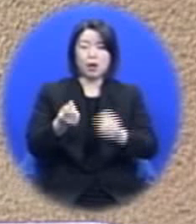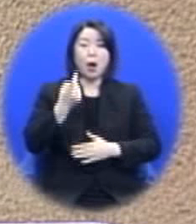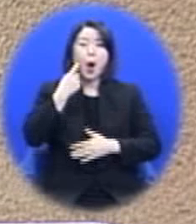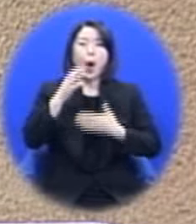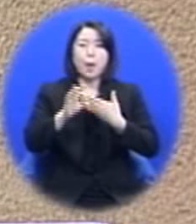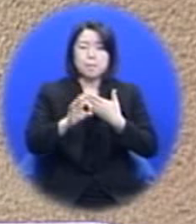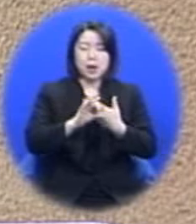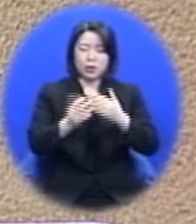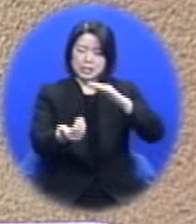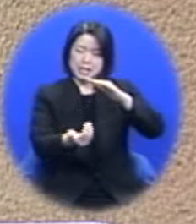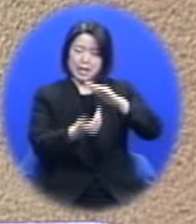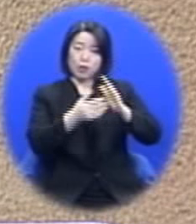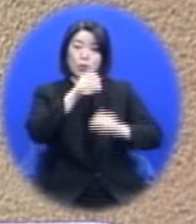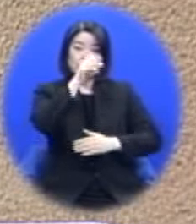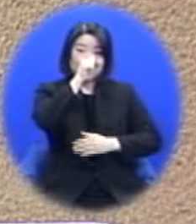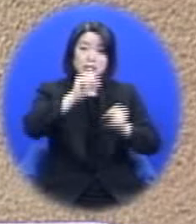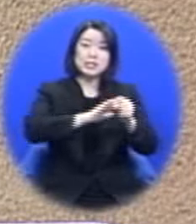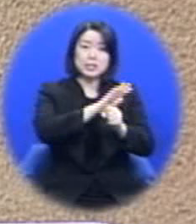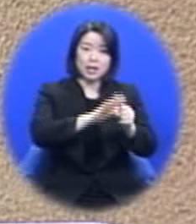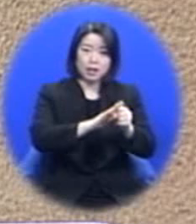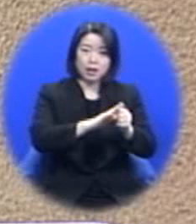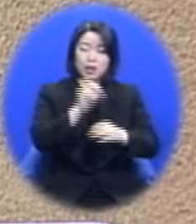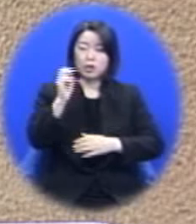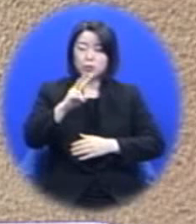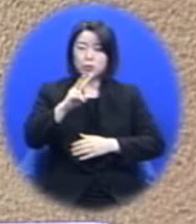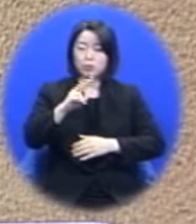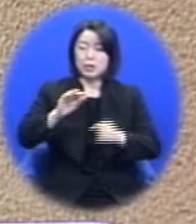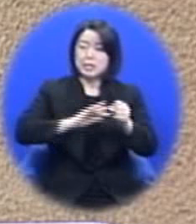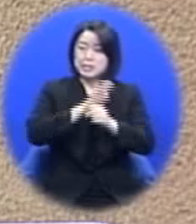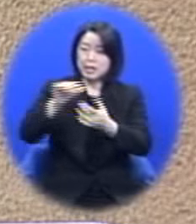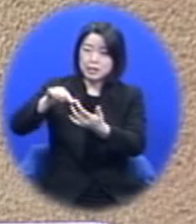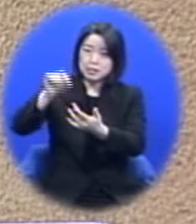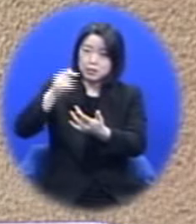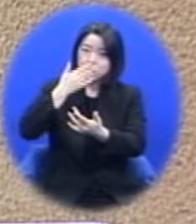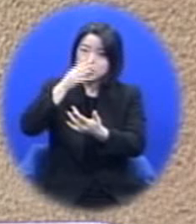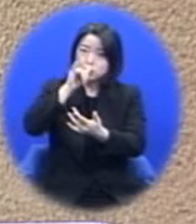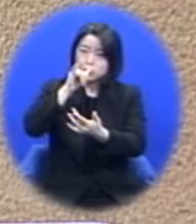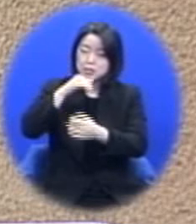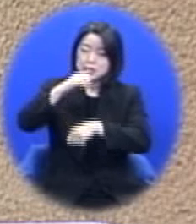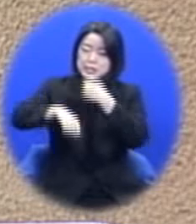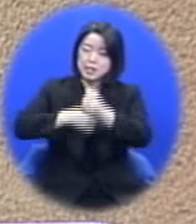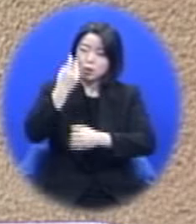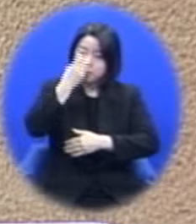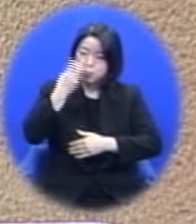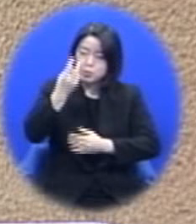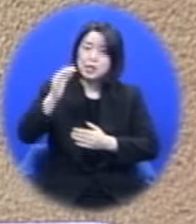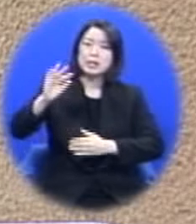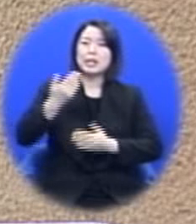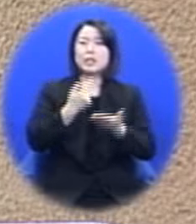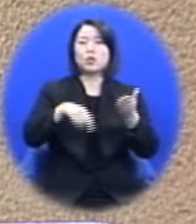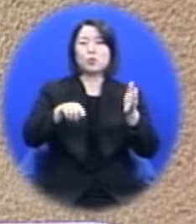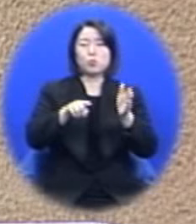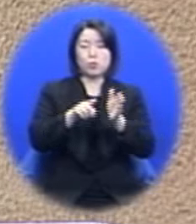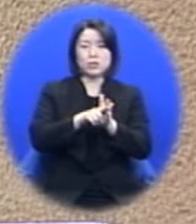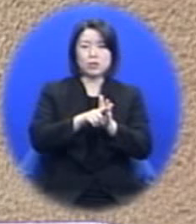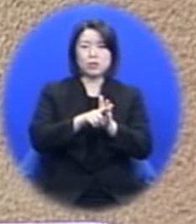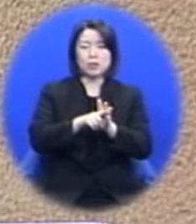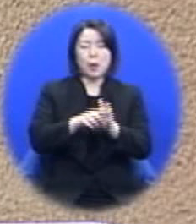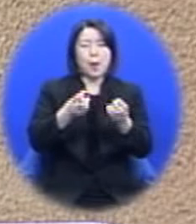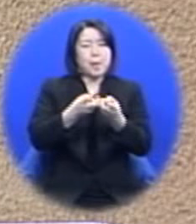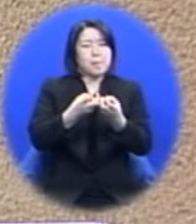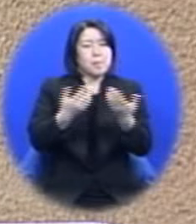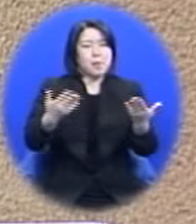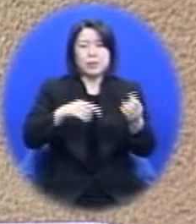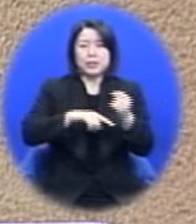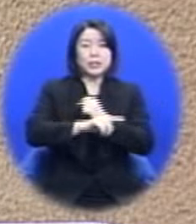선인 사랑과 또한 사랑을 선택할 수 있는 자유가 보장되려면 어쩔 수 없이 뜻하지 않는 사건들이